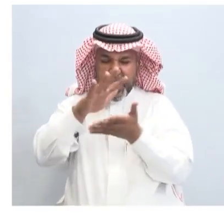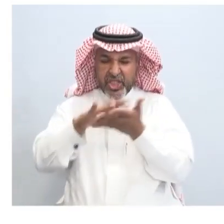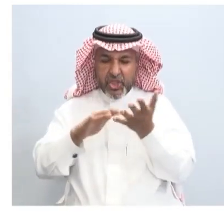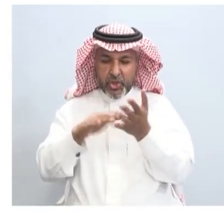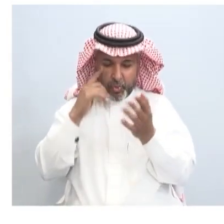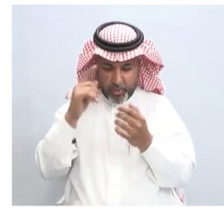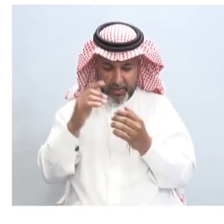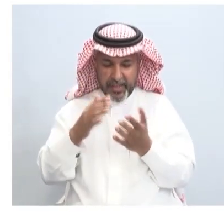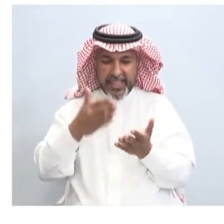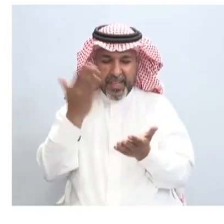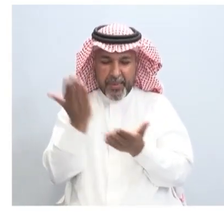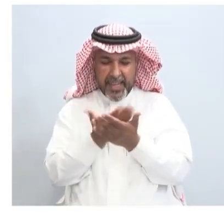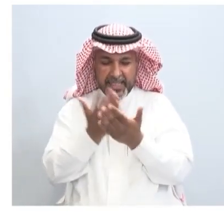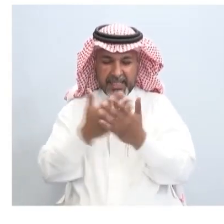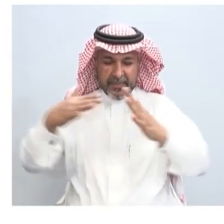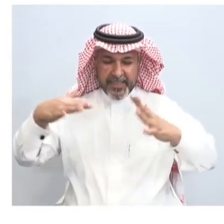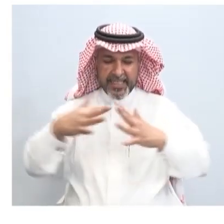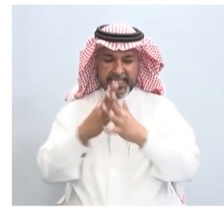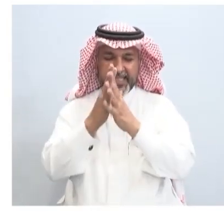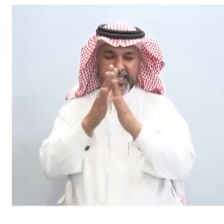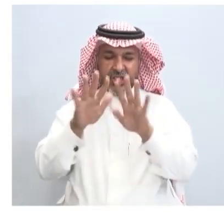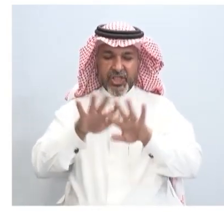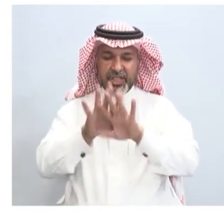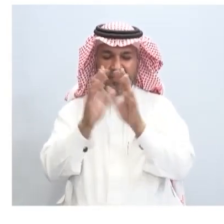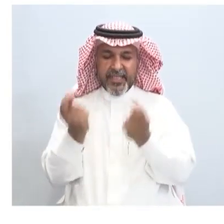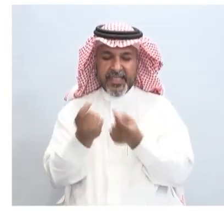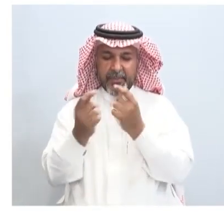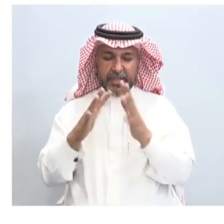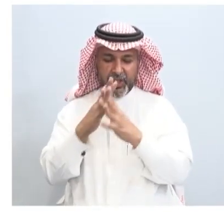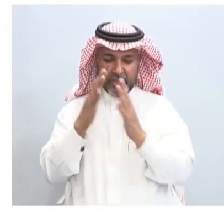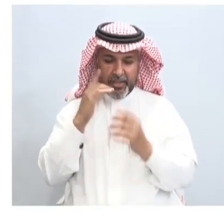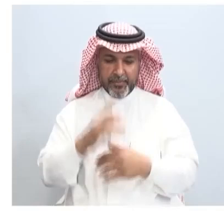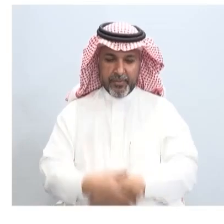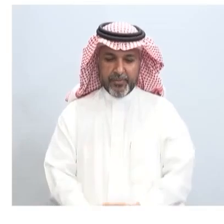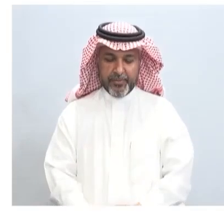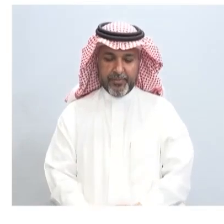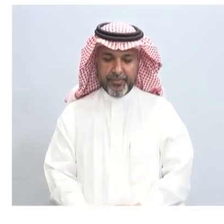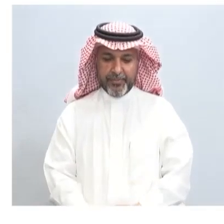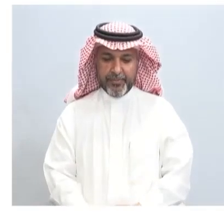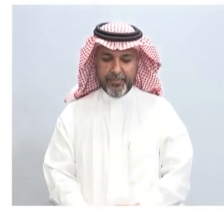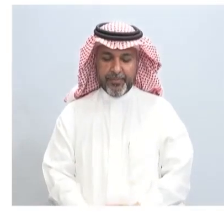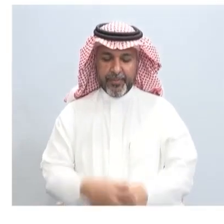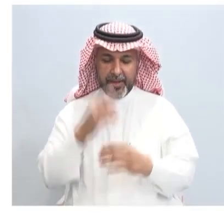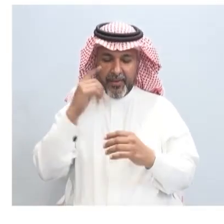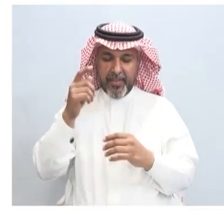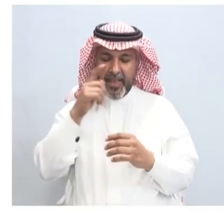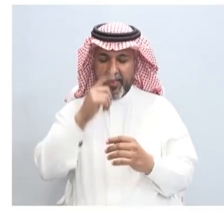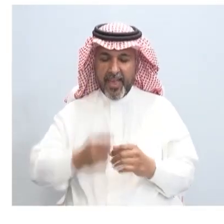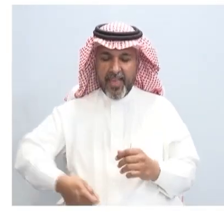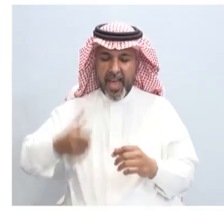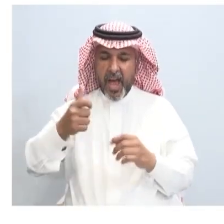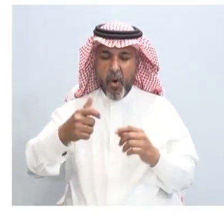الصوره وكرس شجري ممكن تقول القطعه الاولى بيطلع لي اما لوجو واما شعار والقطعه